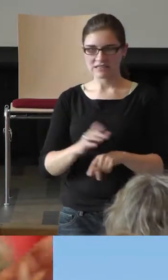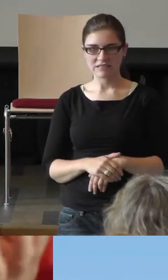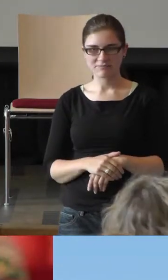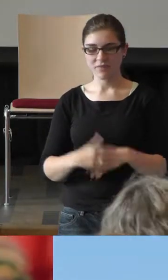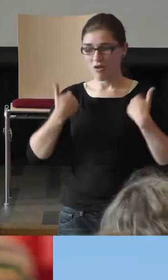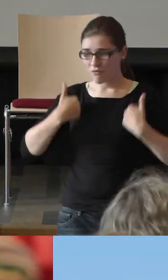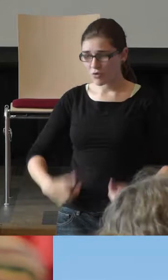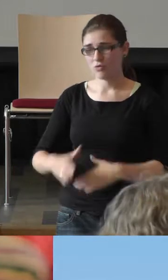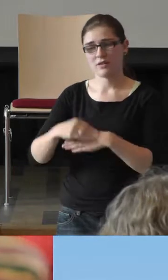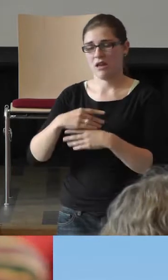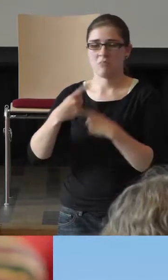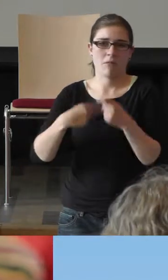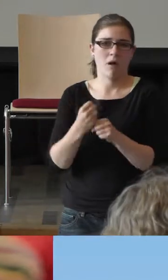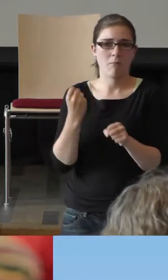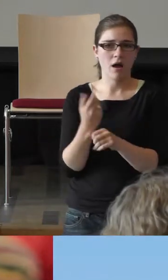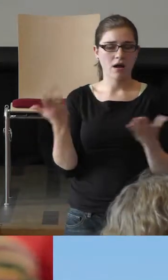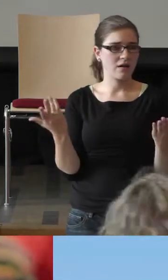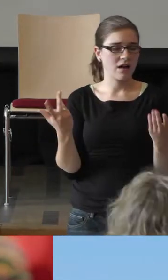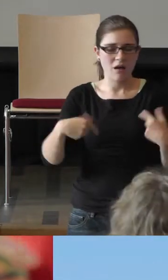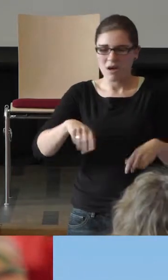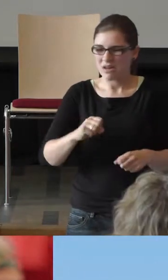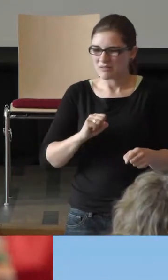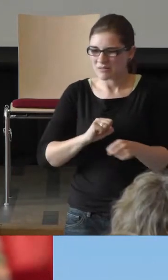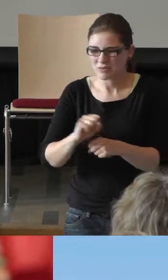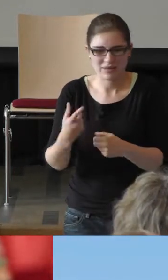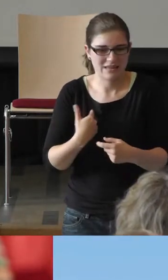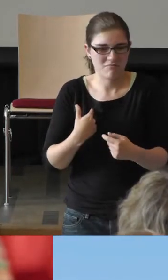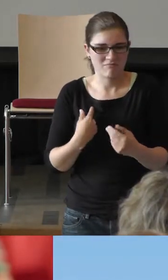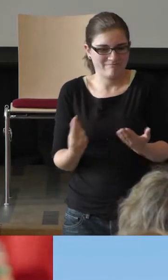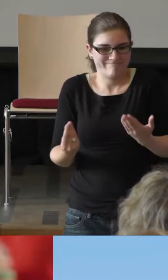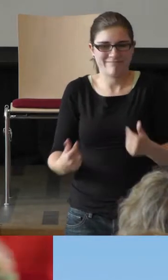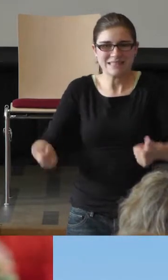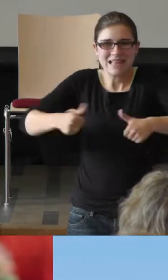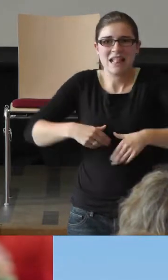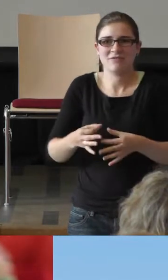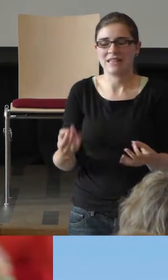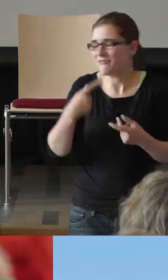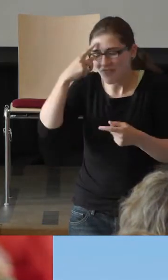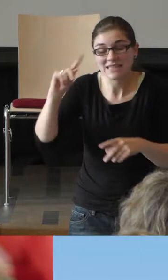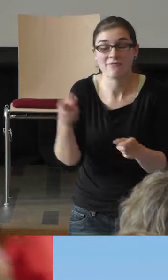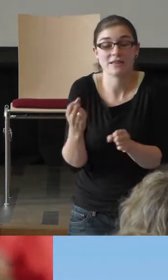das mache ich sowieso und ich weiß nicht, was ich noch machen soll, das bringt einem fast den Wahnsinn.